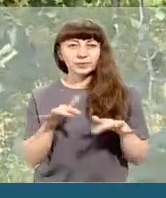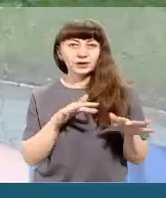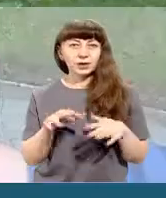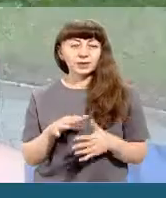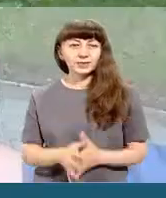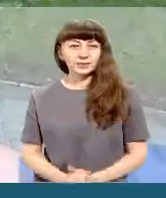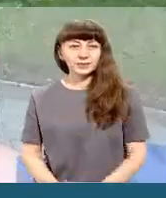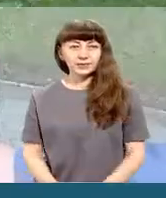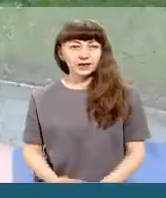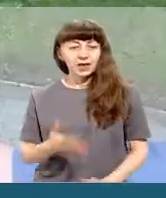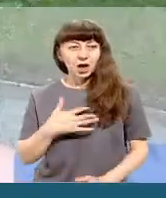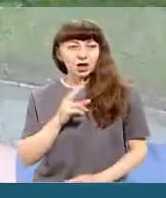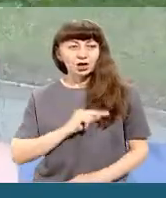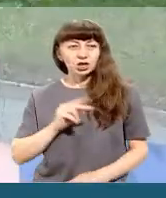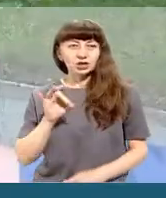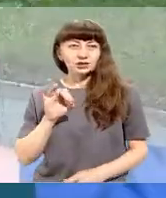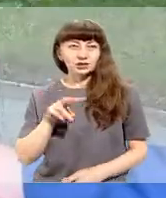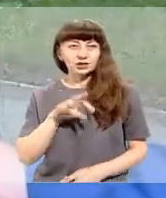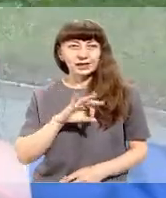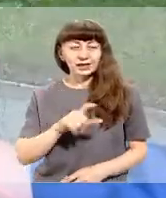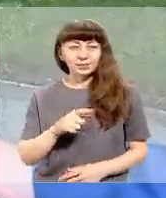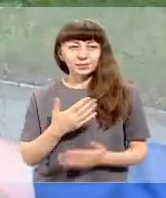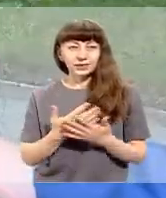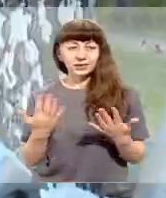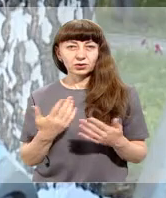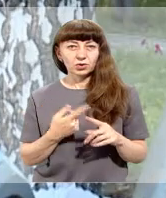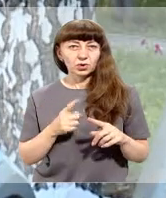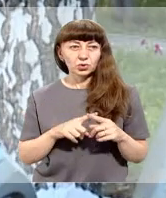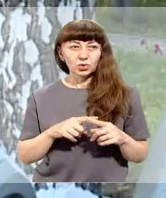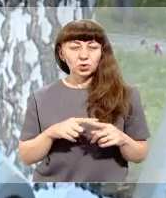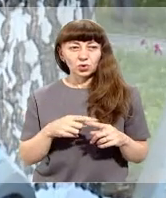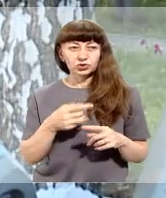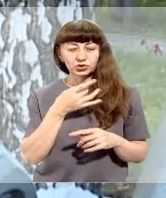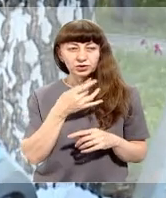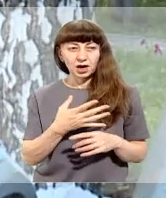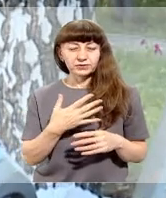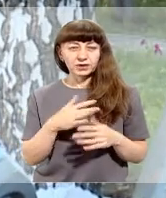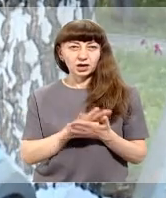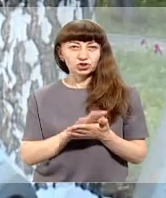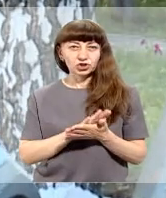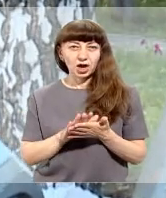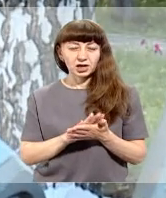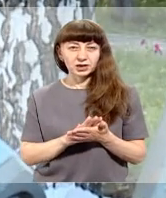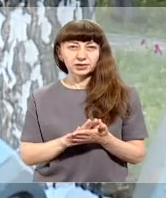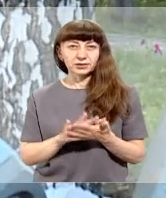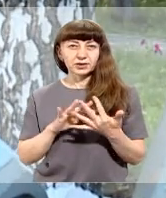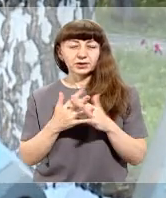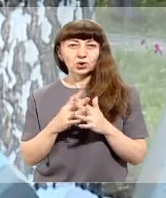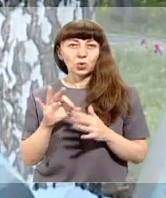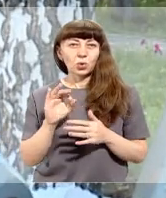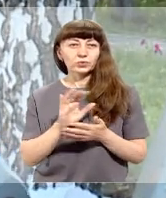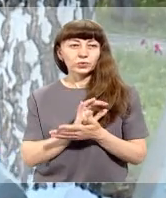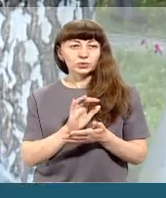мероприятия, комплексные. Я работаю в Жасыл-Ель. Мне очень нравится. Мы очищали село от мусора, тем самым